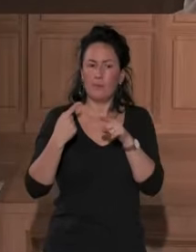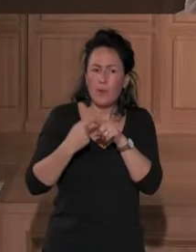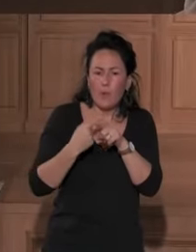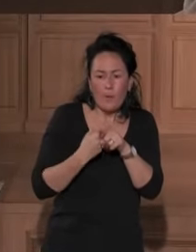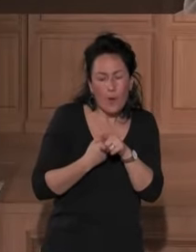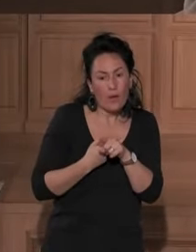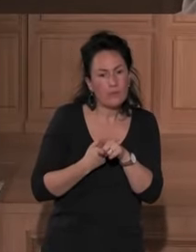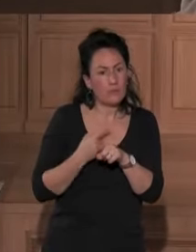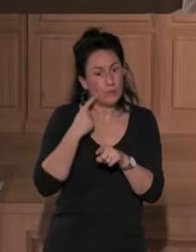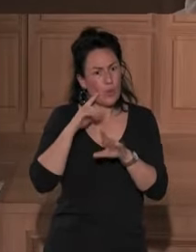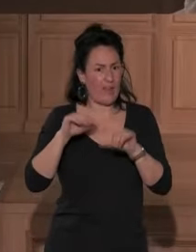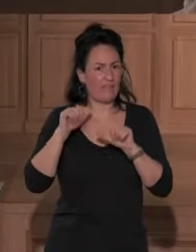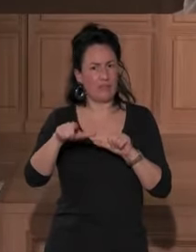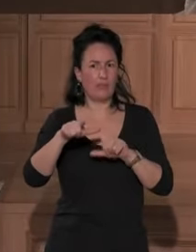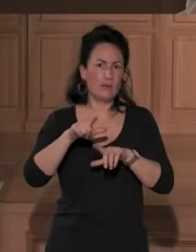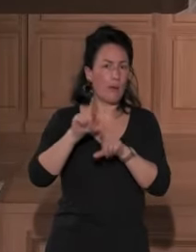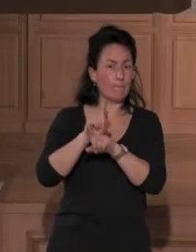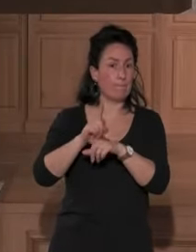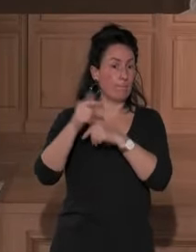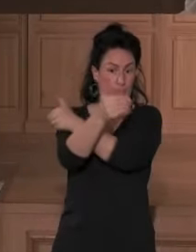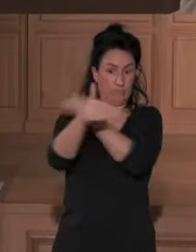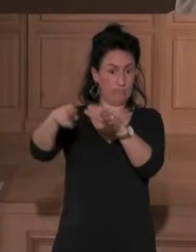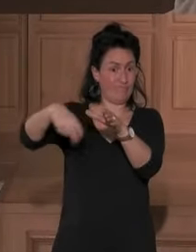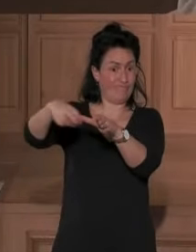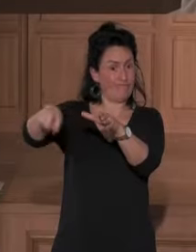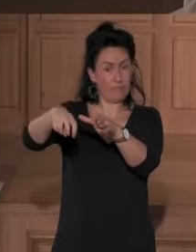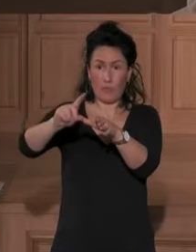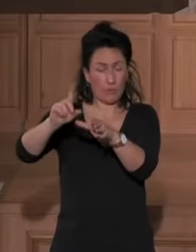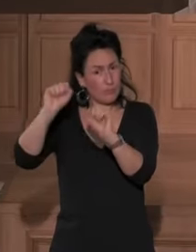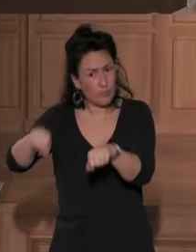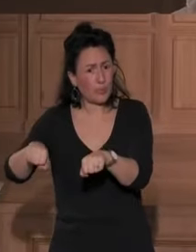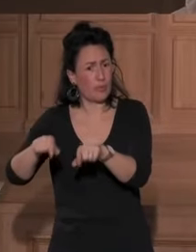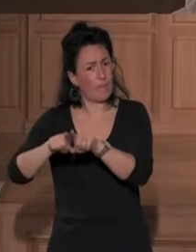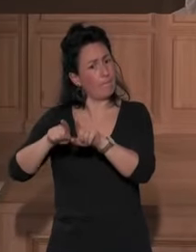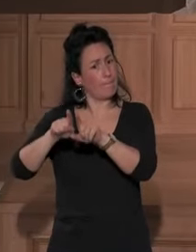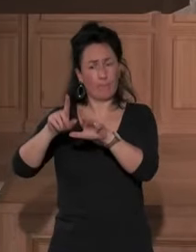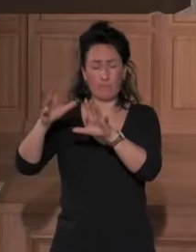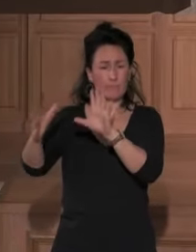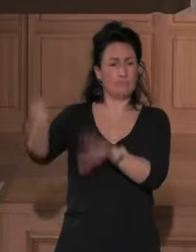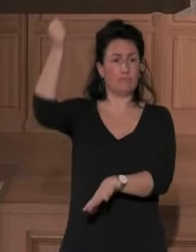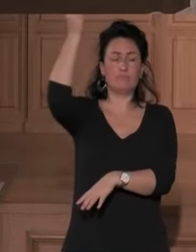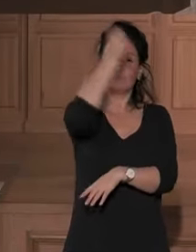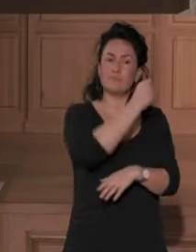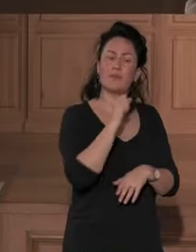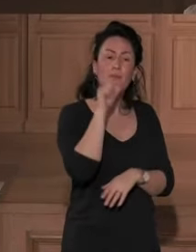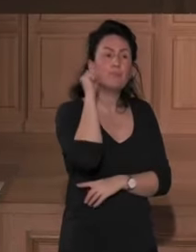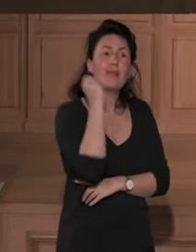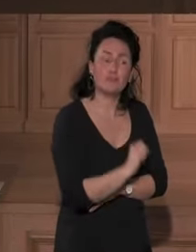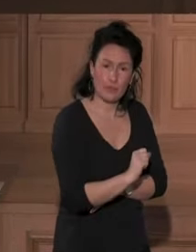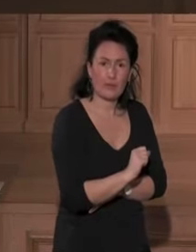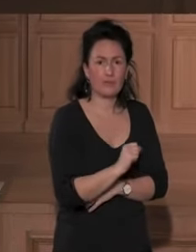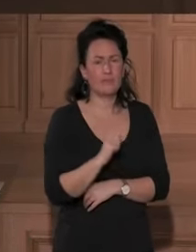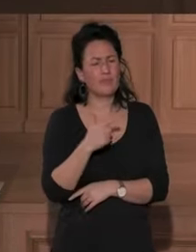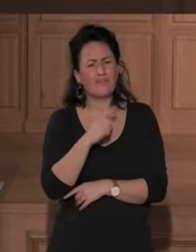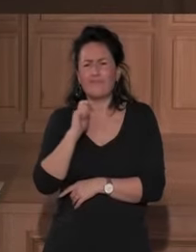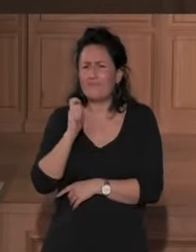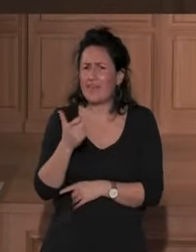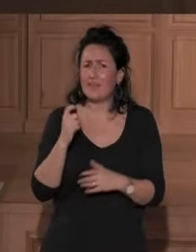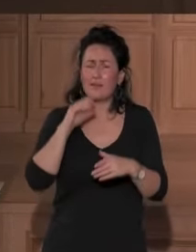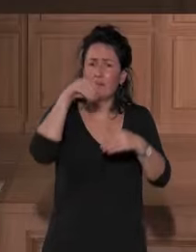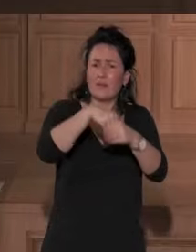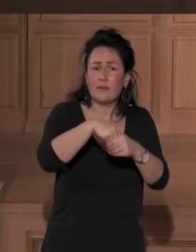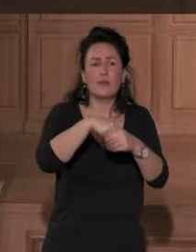évité l'enfermement. On a pu le sortir. Après, on a pu l'intégrer en Belgique. Il a failli aller dans une unité, ce qu'on appelle les UMD, les unités pour